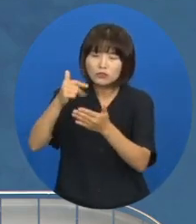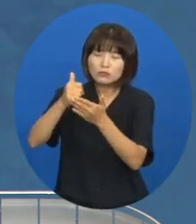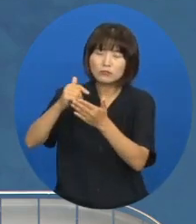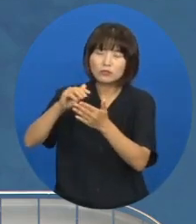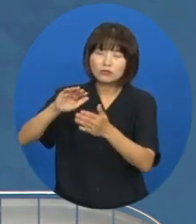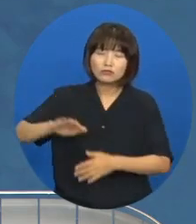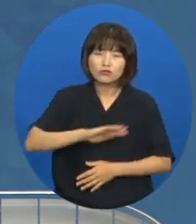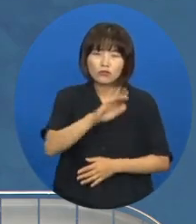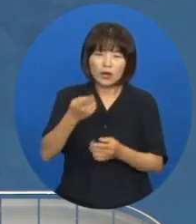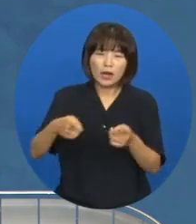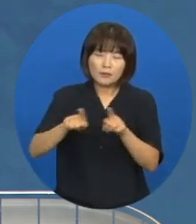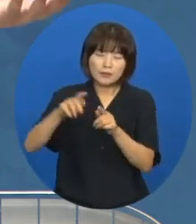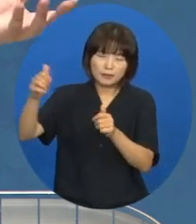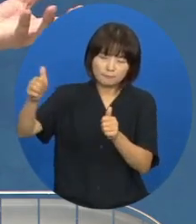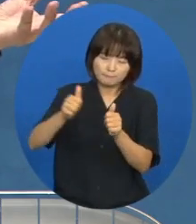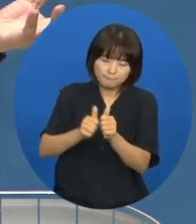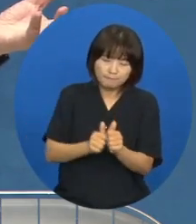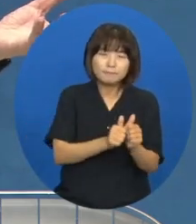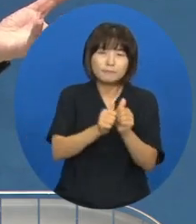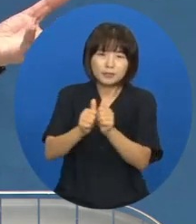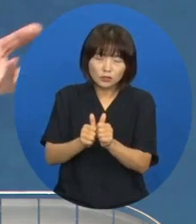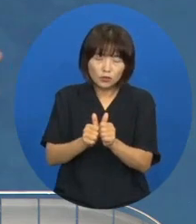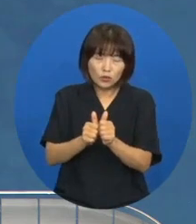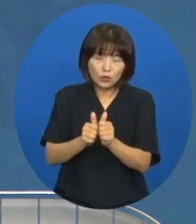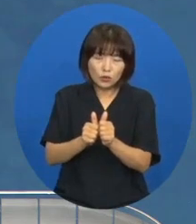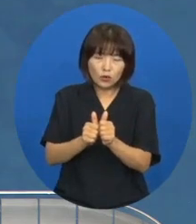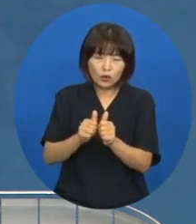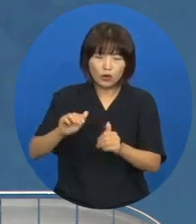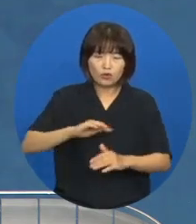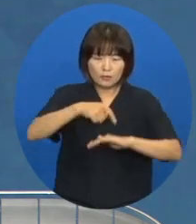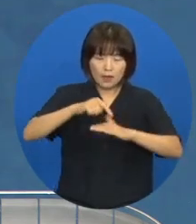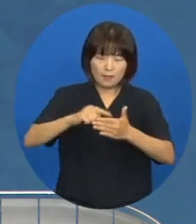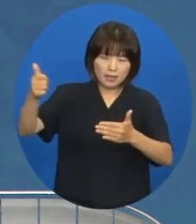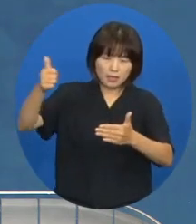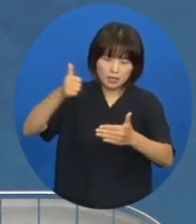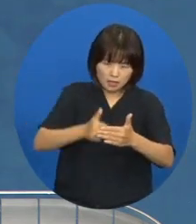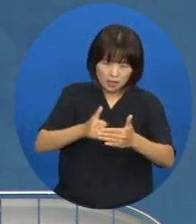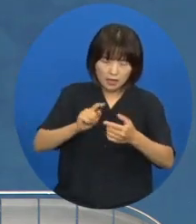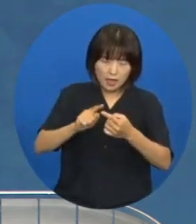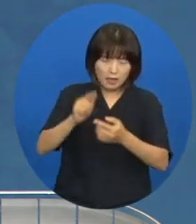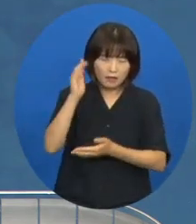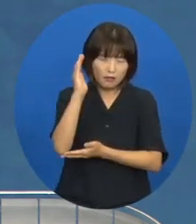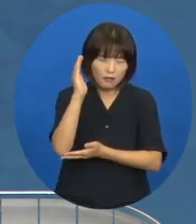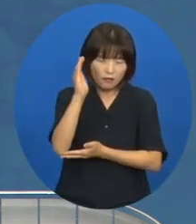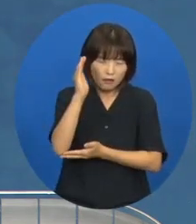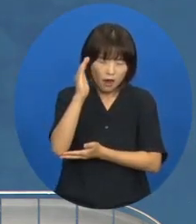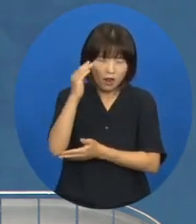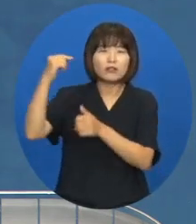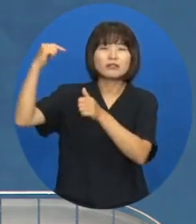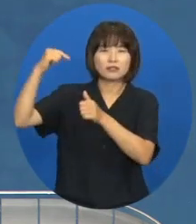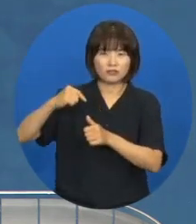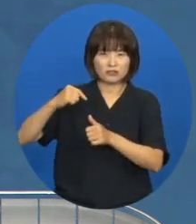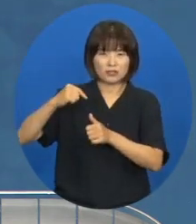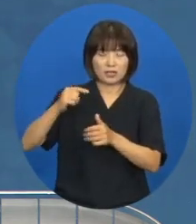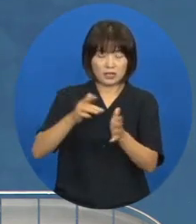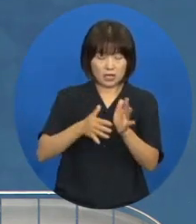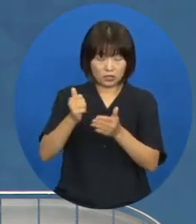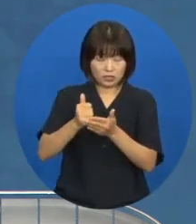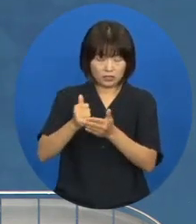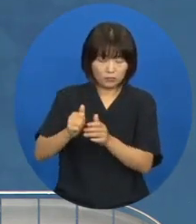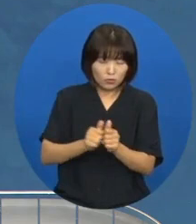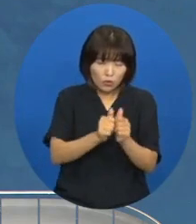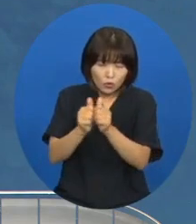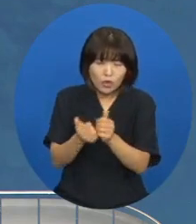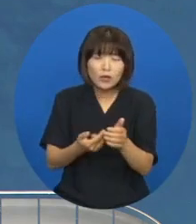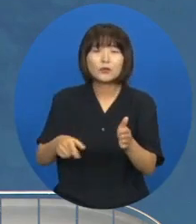계시다고 지금 주님이 우리의 마음에 임하여 계시다고 그것을 전하라고 하시는구나. 예수 동행을 위해서 이렇게